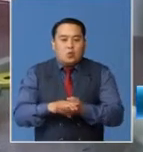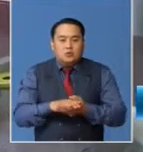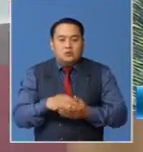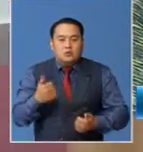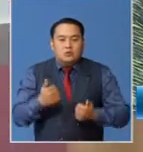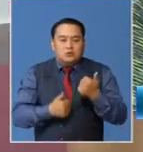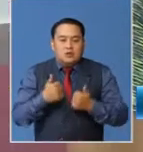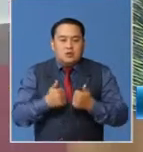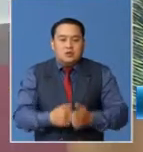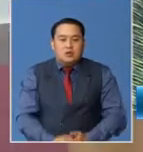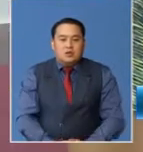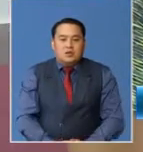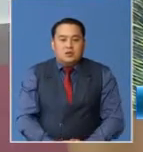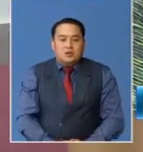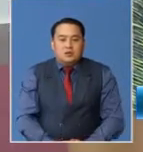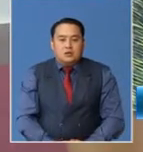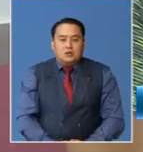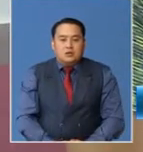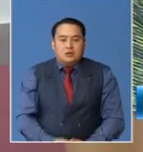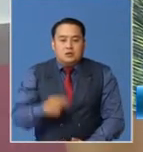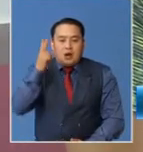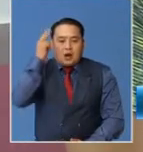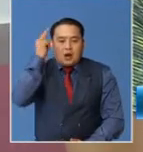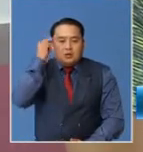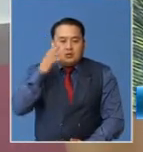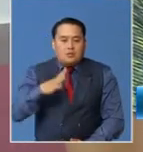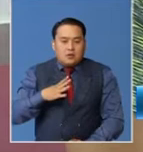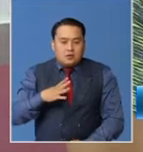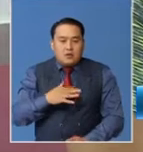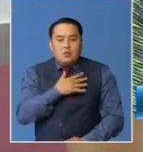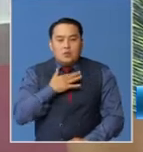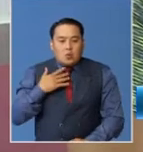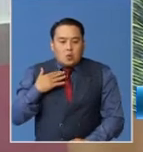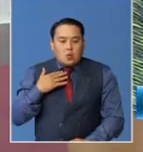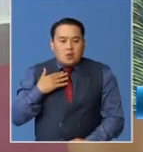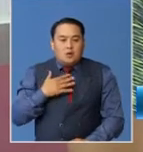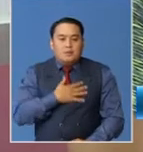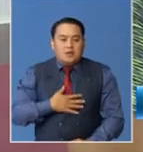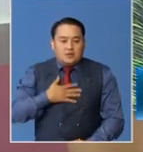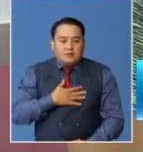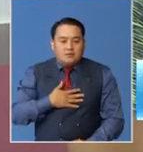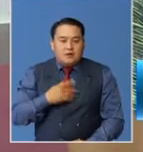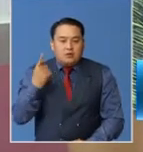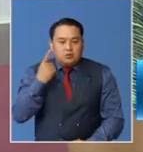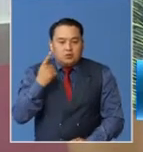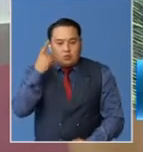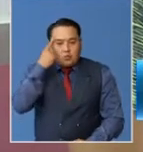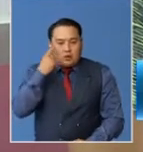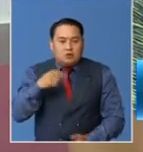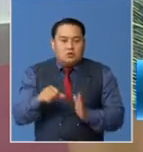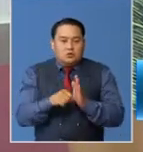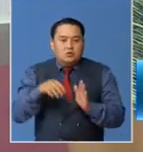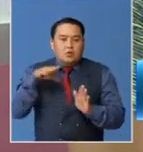состязаний. Количество было большое. Я переживала, думала, хотя бы, может быть, в шестерку войти.